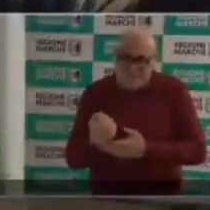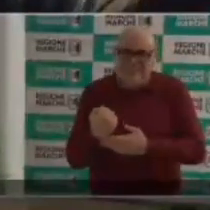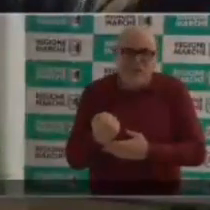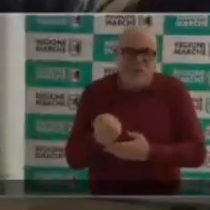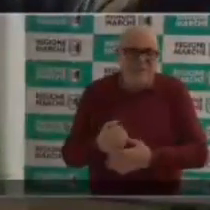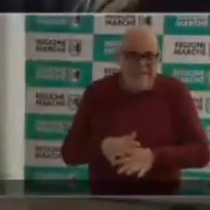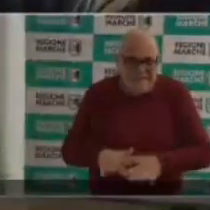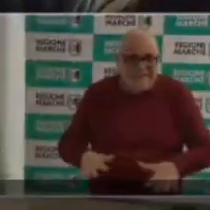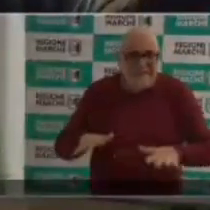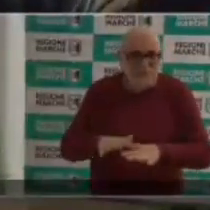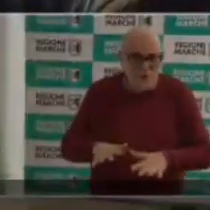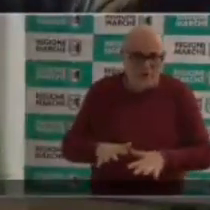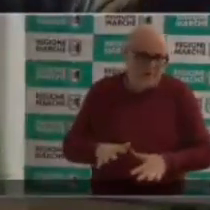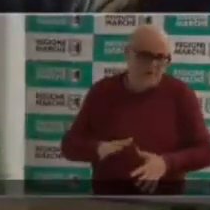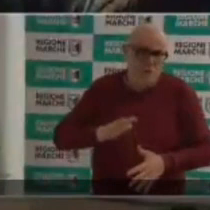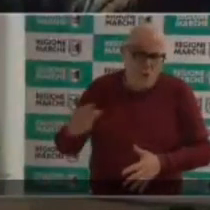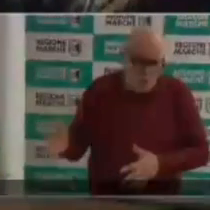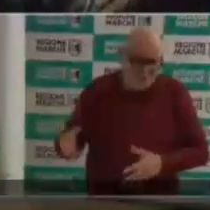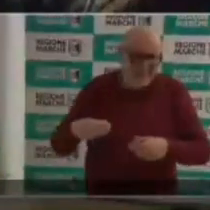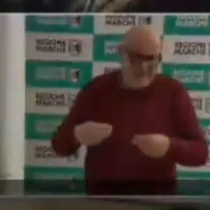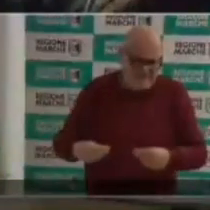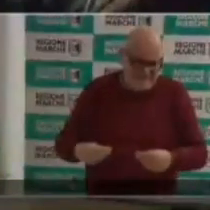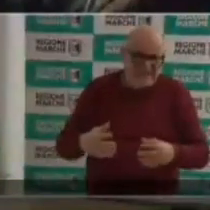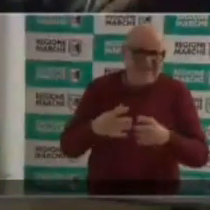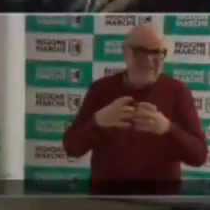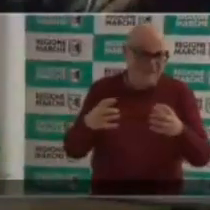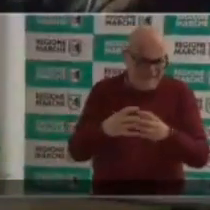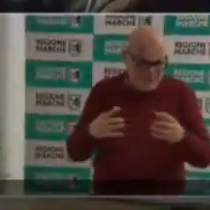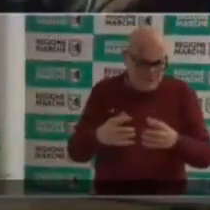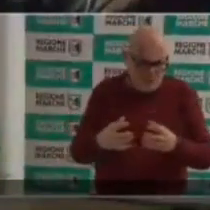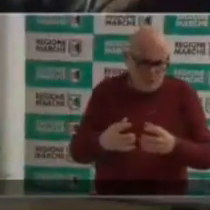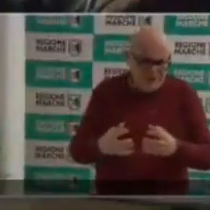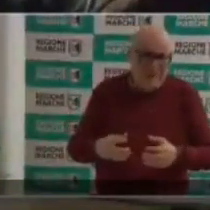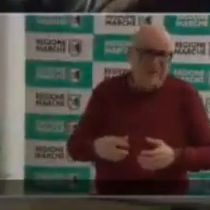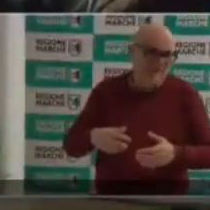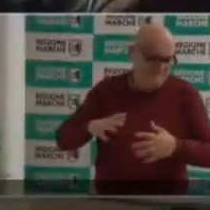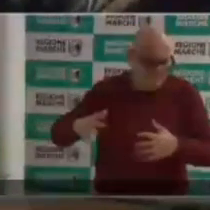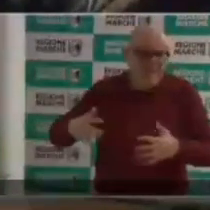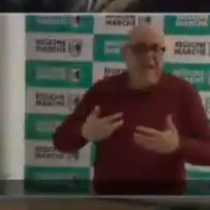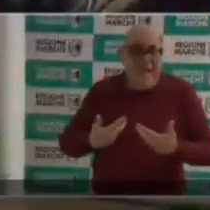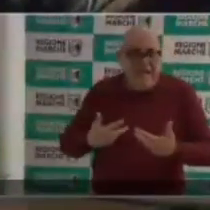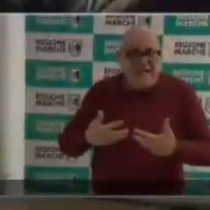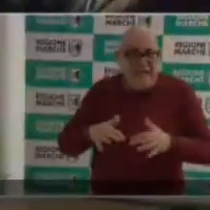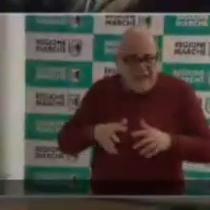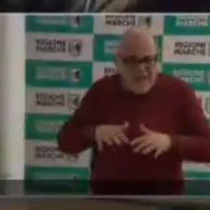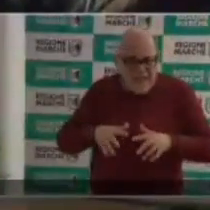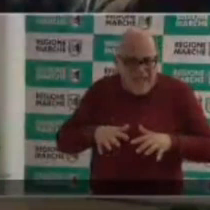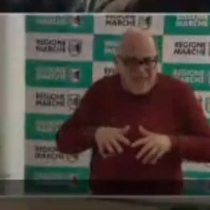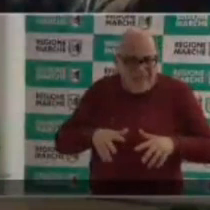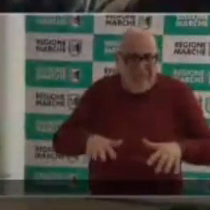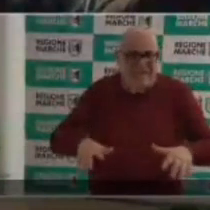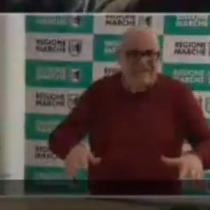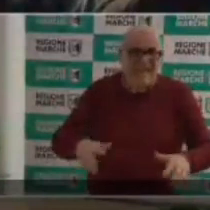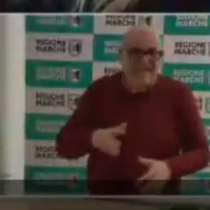sistema imprenditoriale, sistema diciamo in generale, anche della presenza capillare del terzo settore, dell'ODV, delle ANPAS.